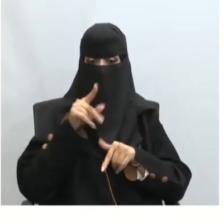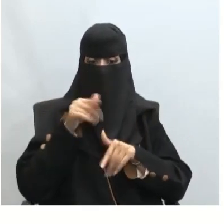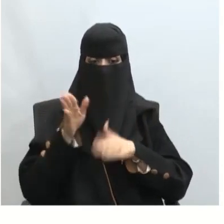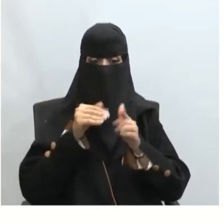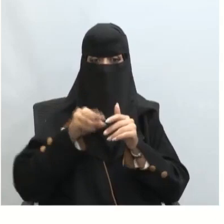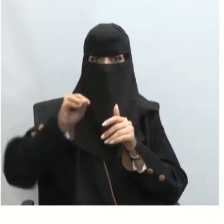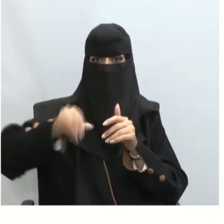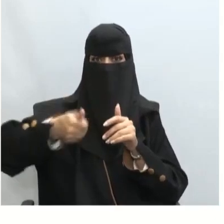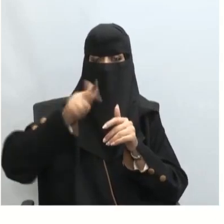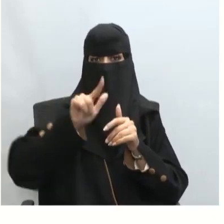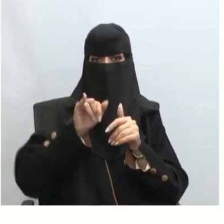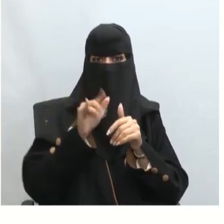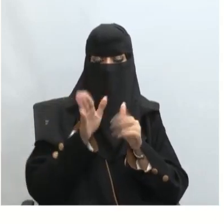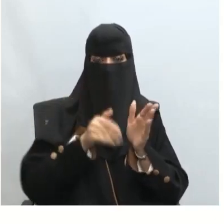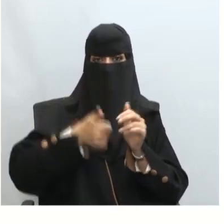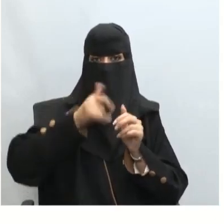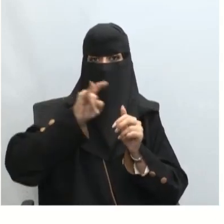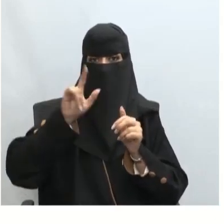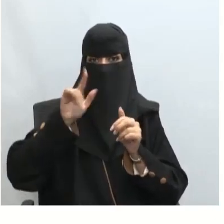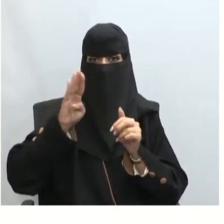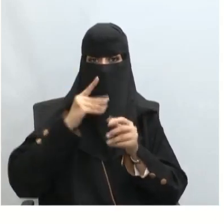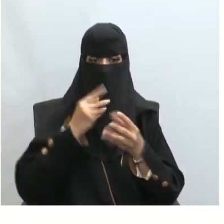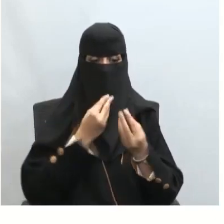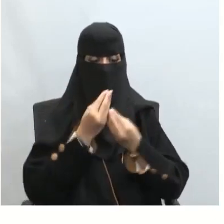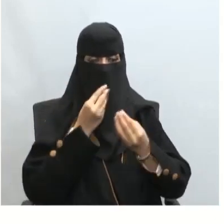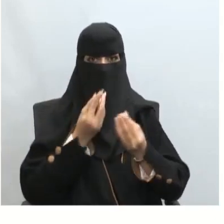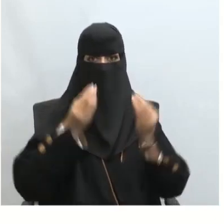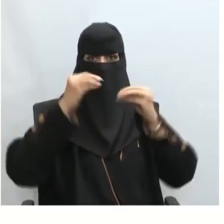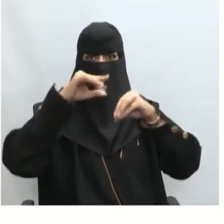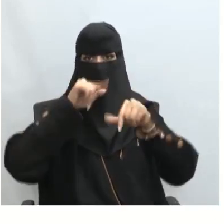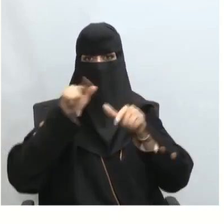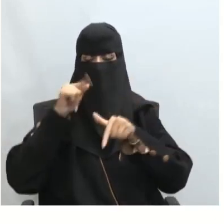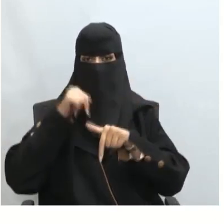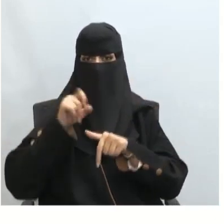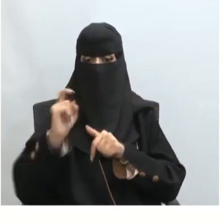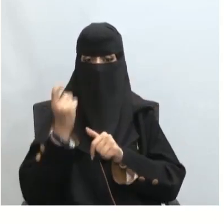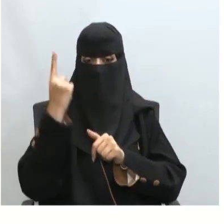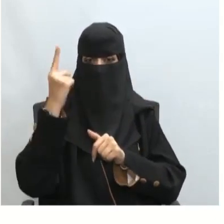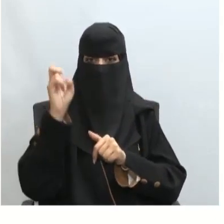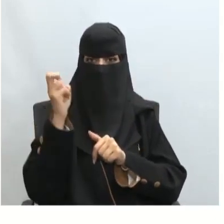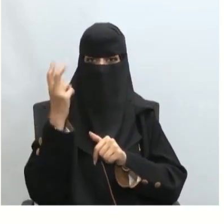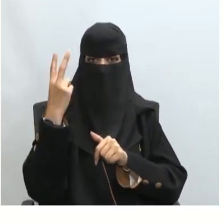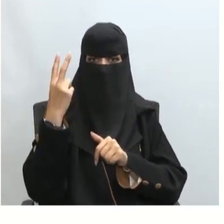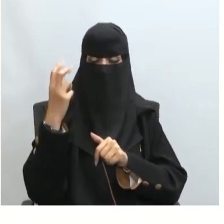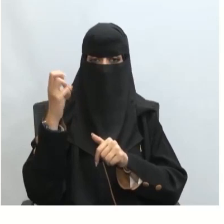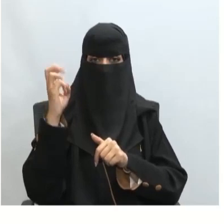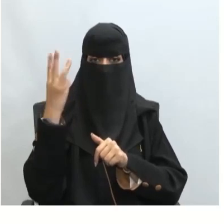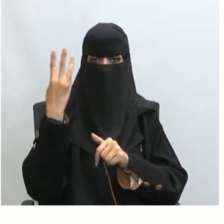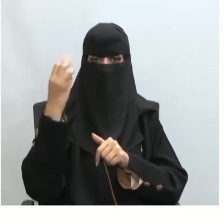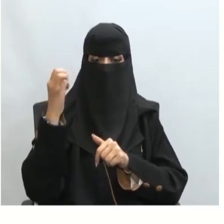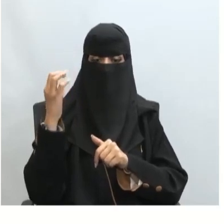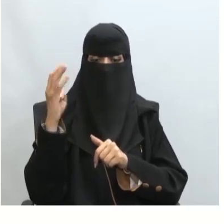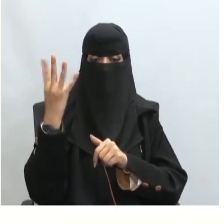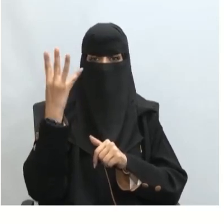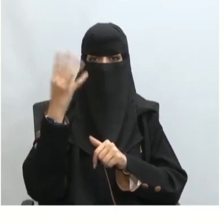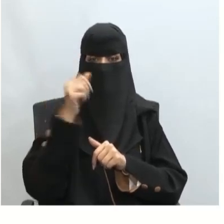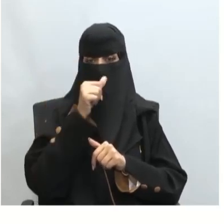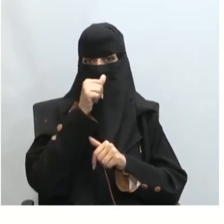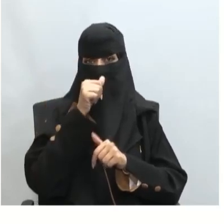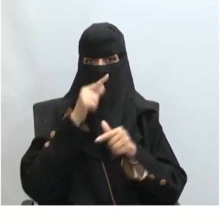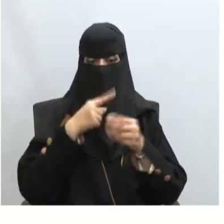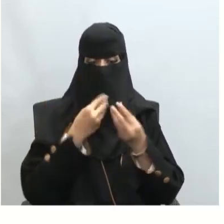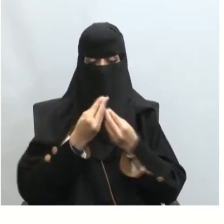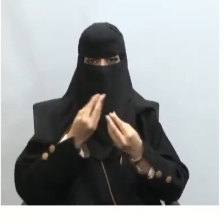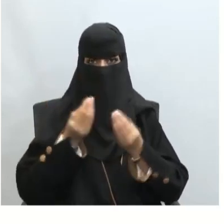هاليد الالكيل اذا هنا تفاعلات الاضافه واحد اثنين ثلاثه اربعه